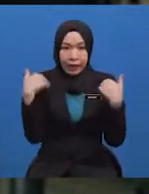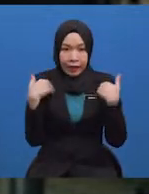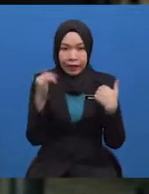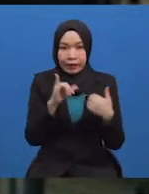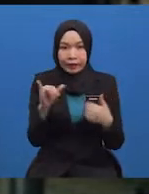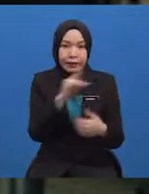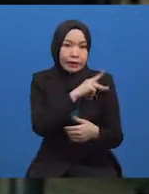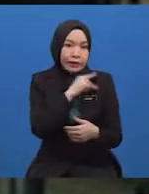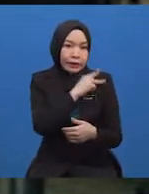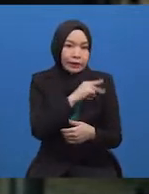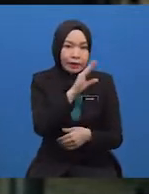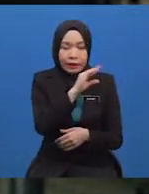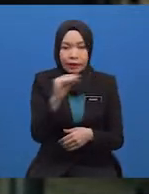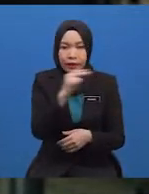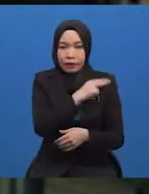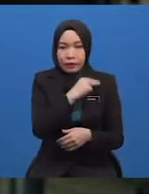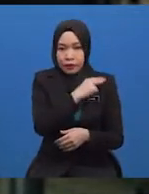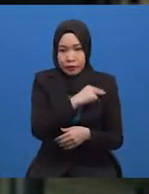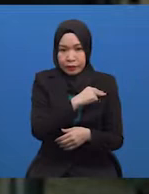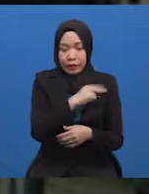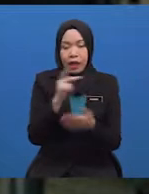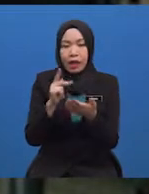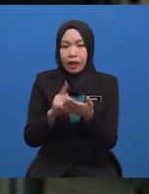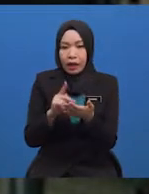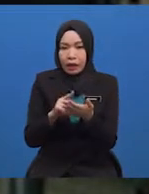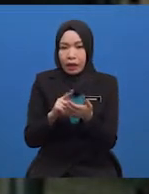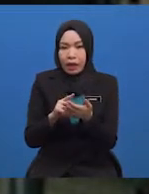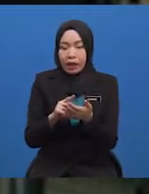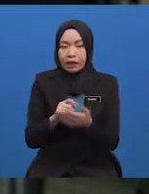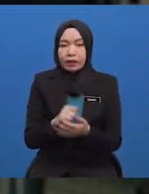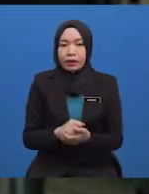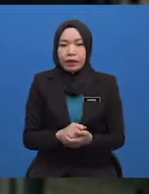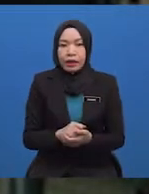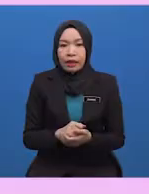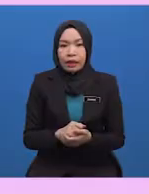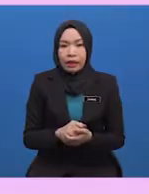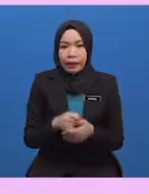Kadar kematian akan berkurangan dan jangka hayat penduduk lebih lama.